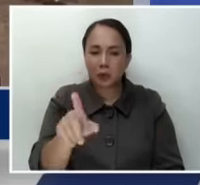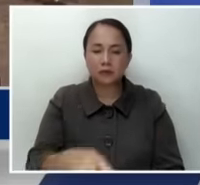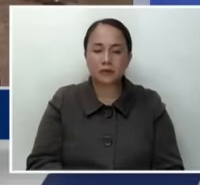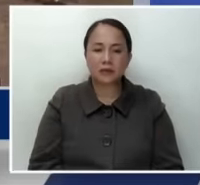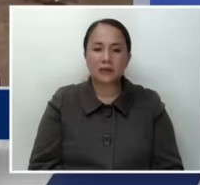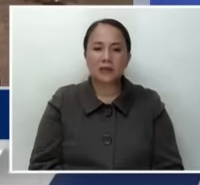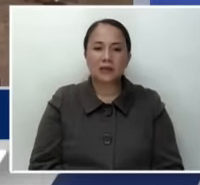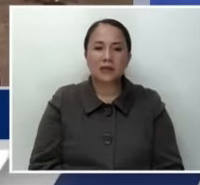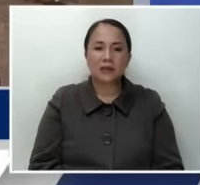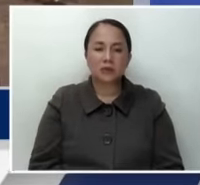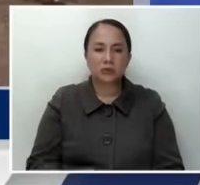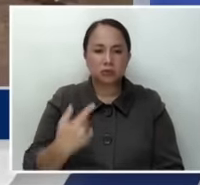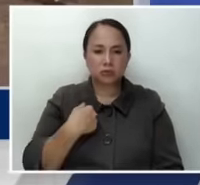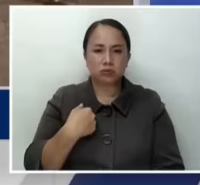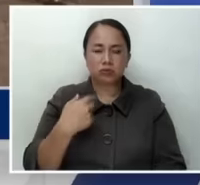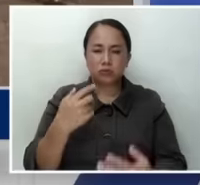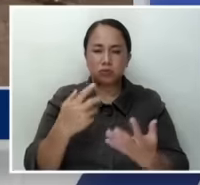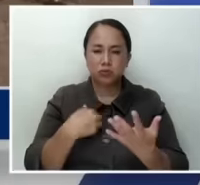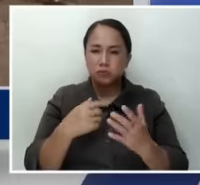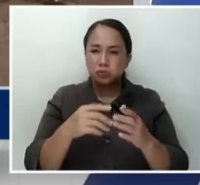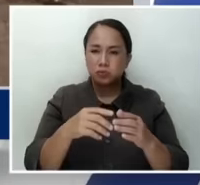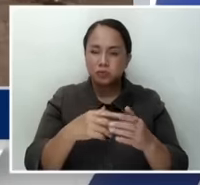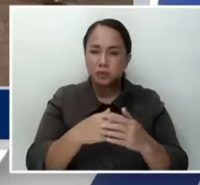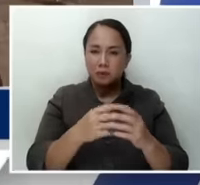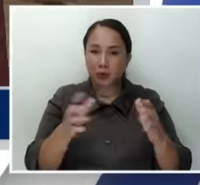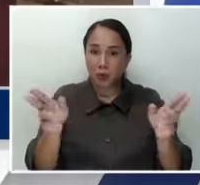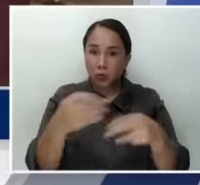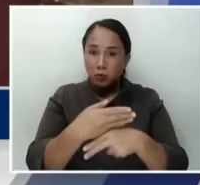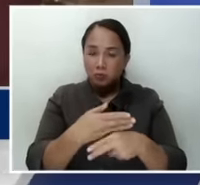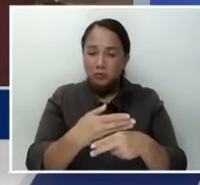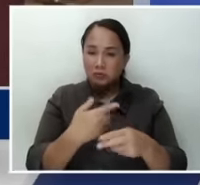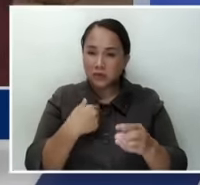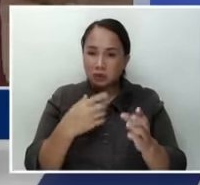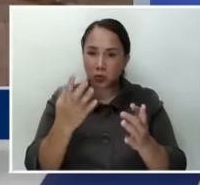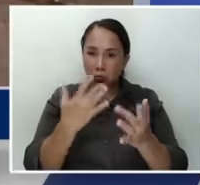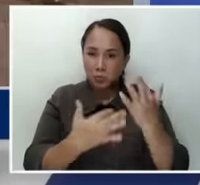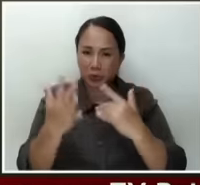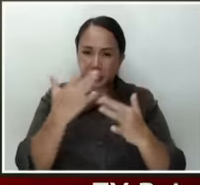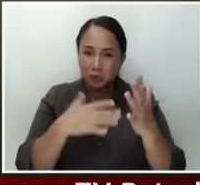lunes ba, ubos yung mga ward na nasunog? Ubos talaga?